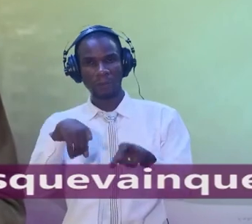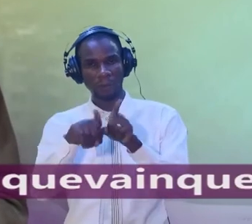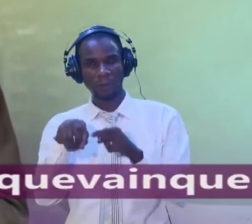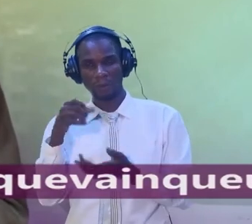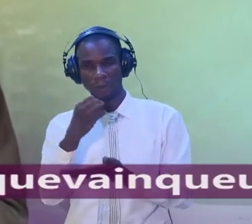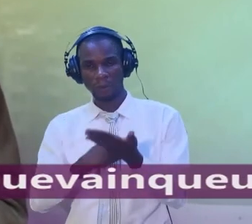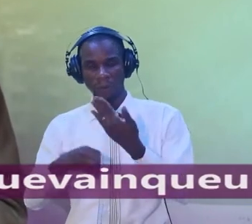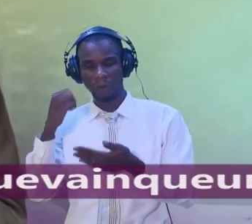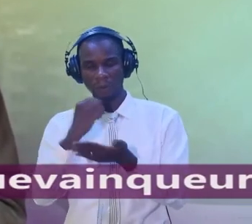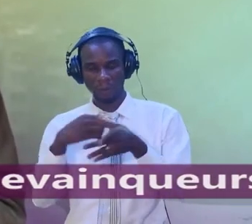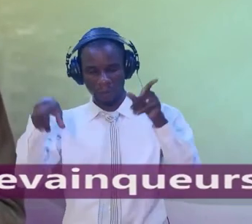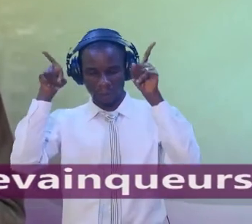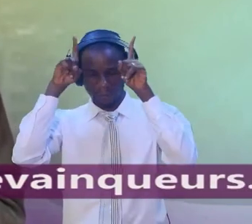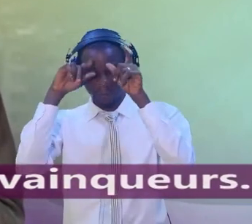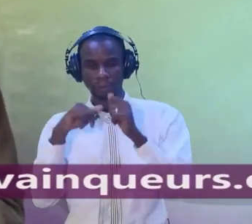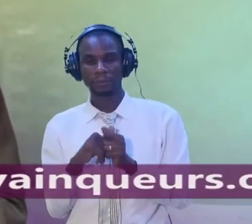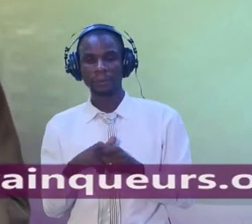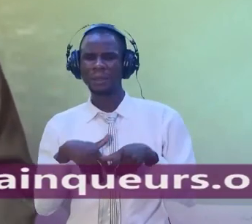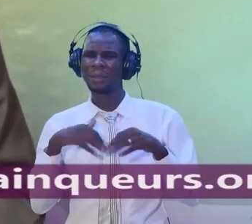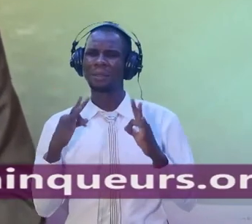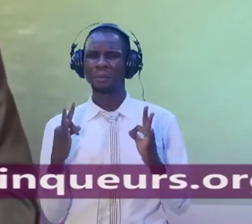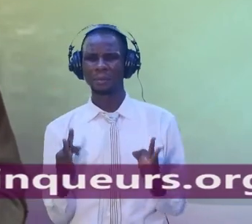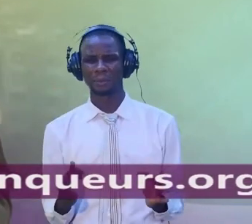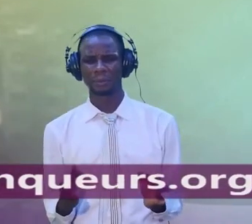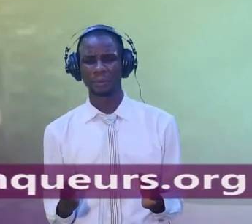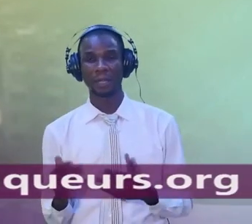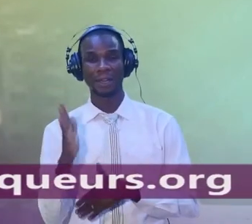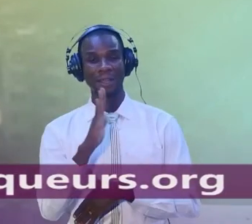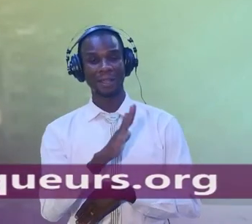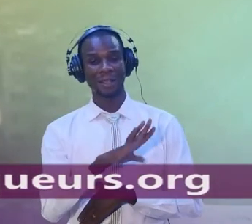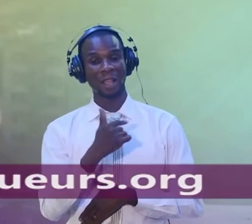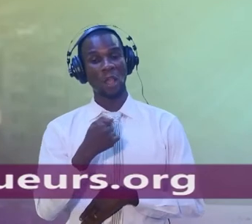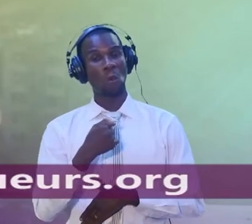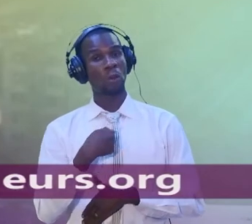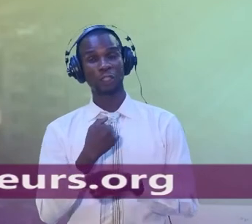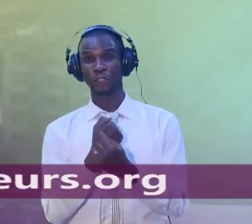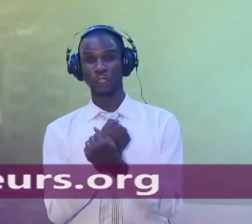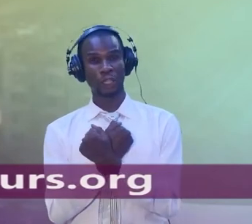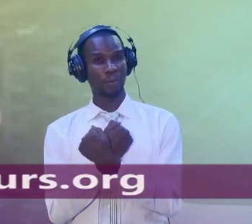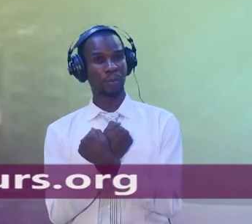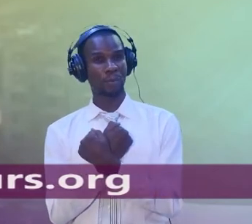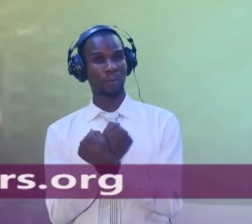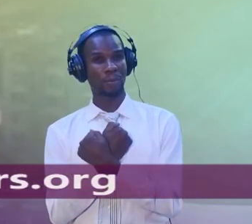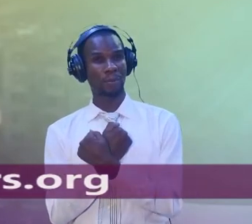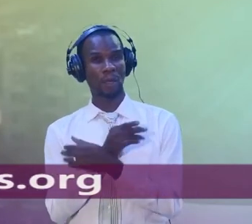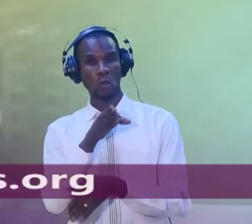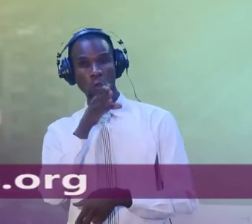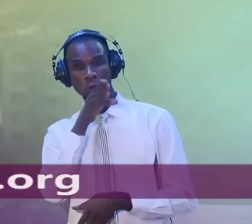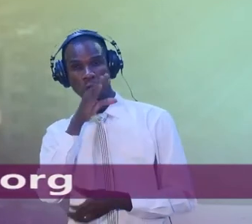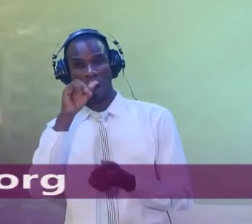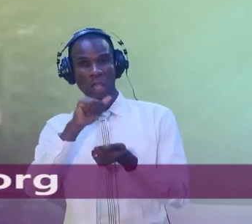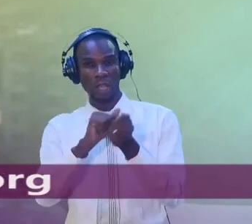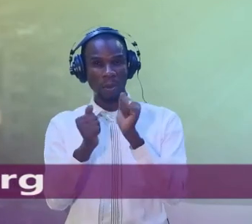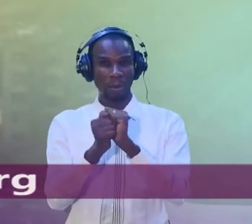ulimwengu wa giza na ulozi unavamia watu lakini jioni ya leo